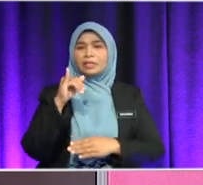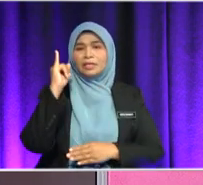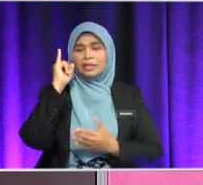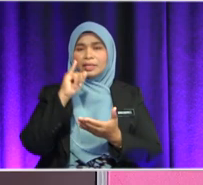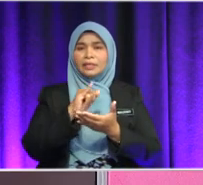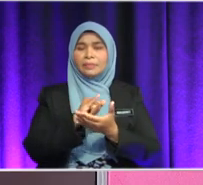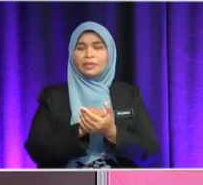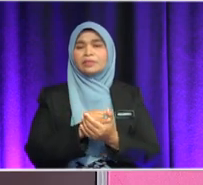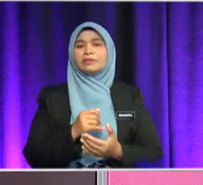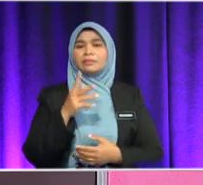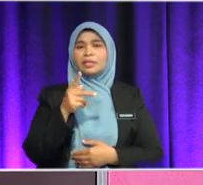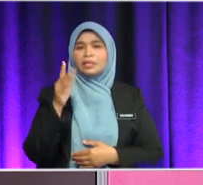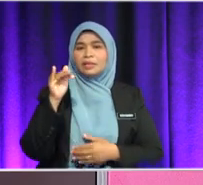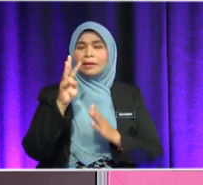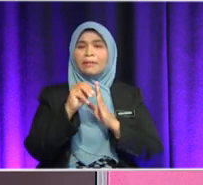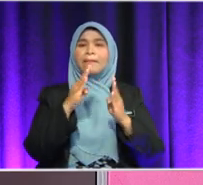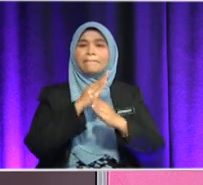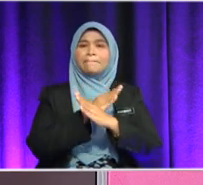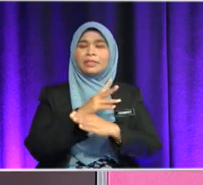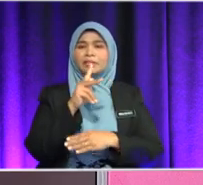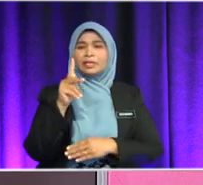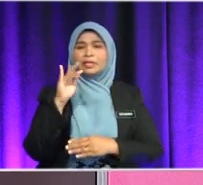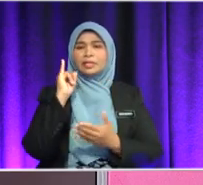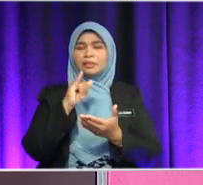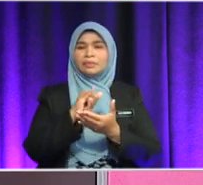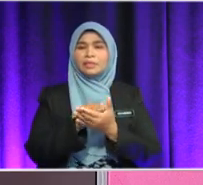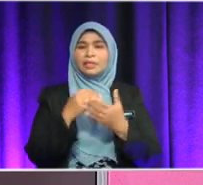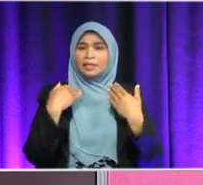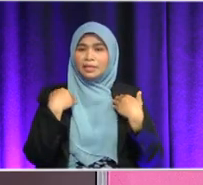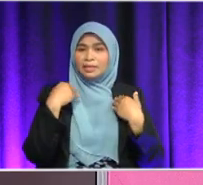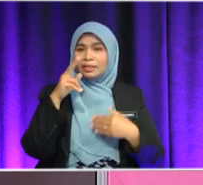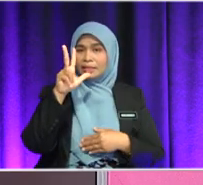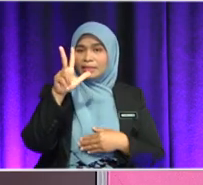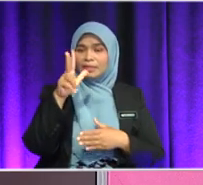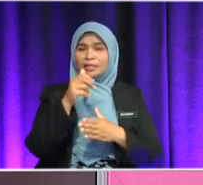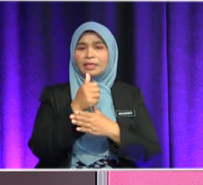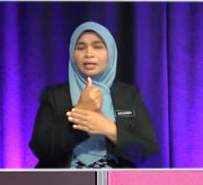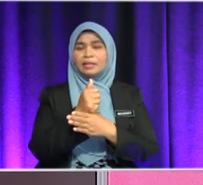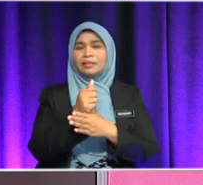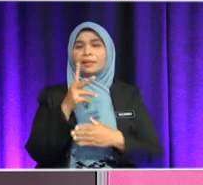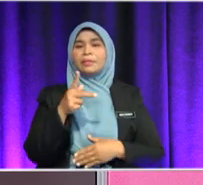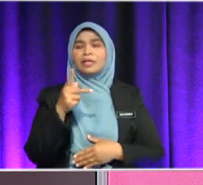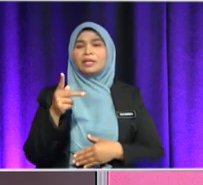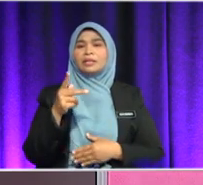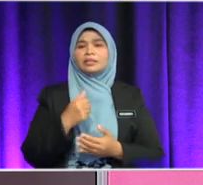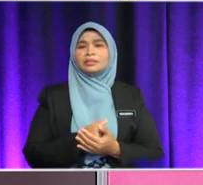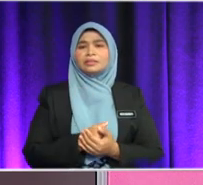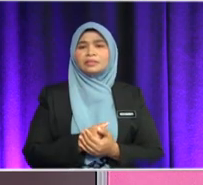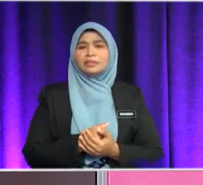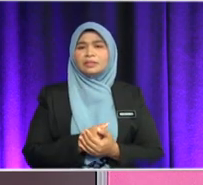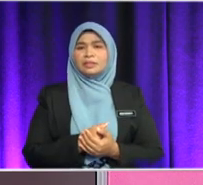perkara yang membatalkan imani ada tiga perkara yang membatalkan antara ya antara ataupun